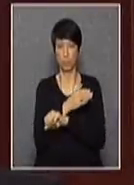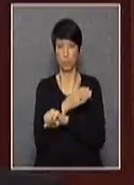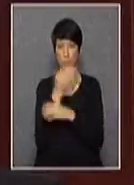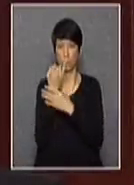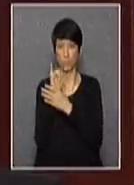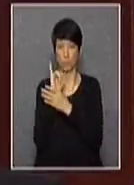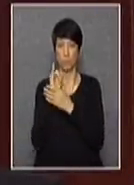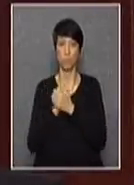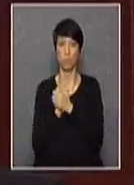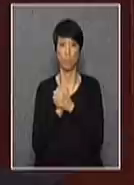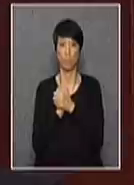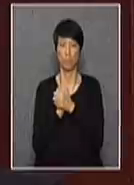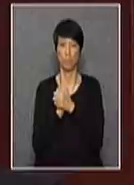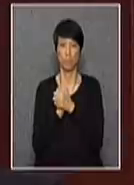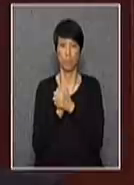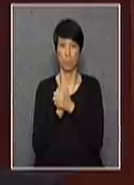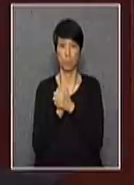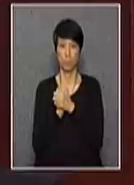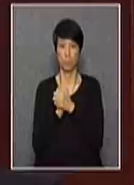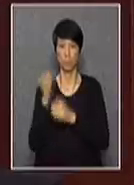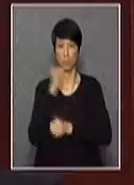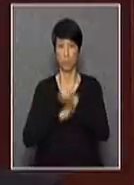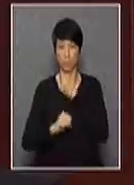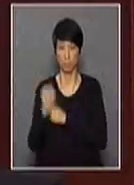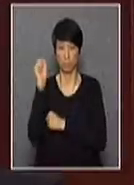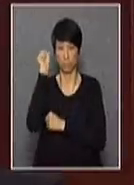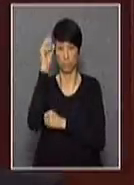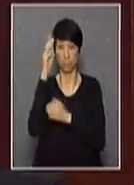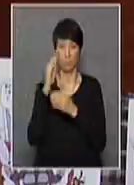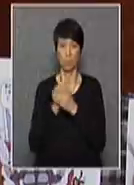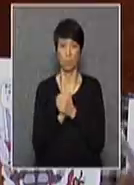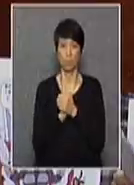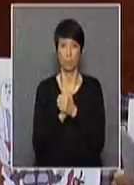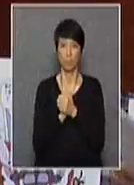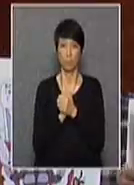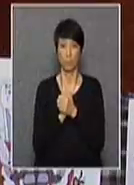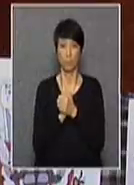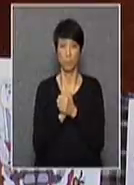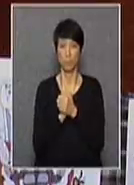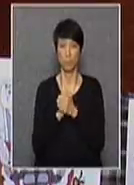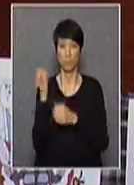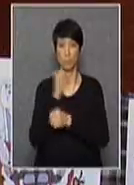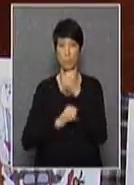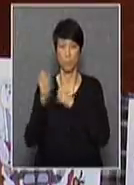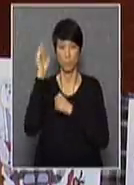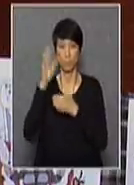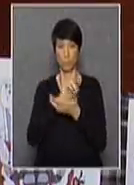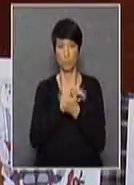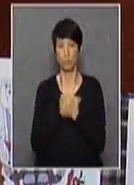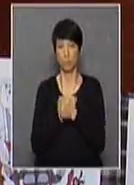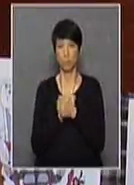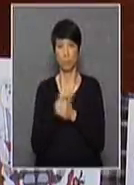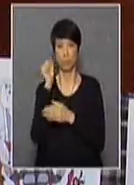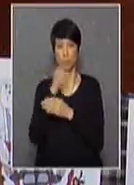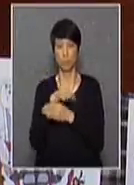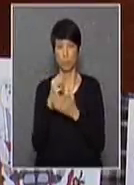正案被否決。陳志全議員，請你動議第628項修正案。 主席，我動議通過會議